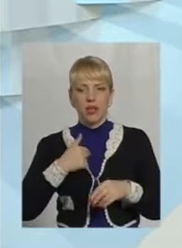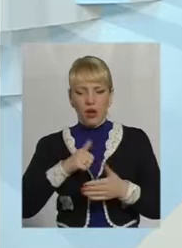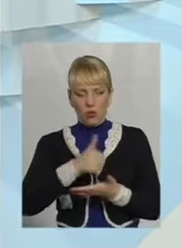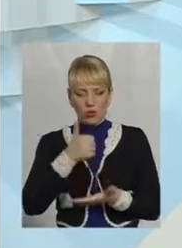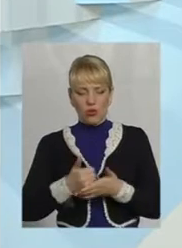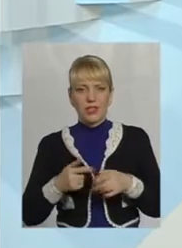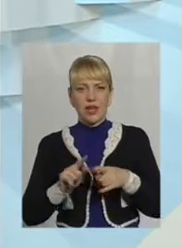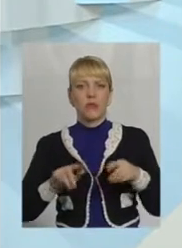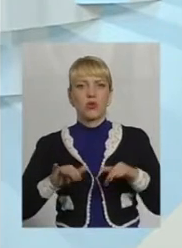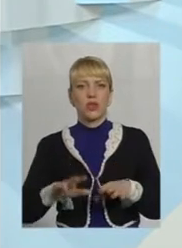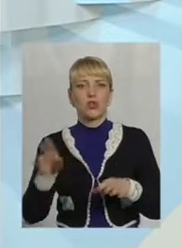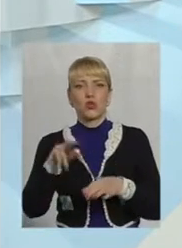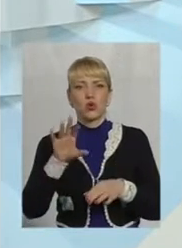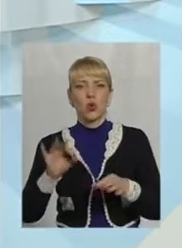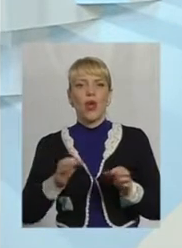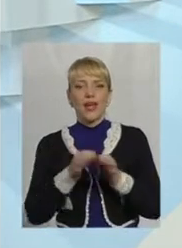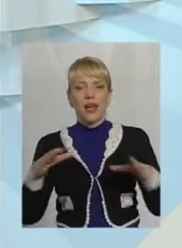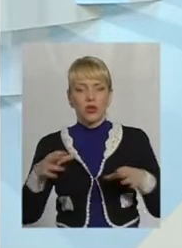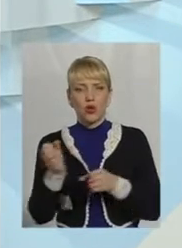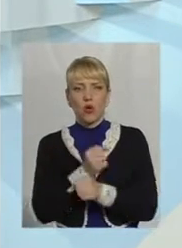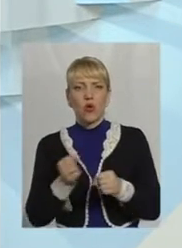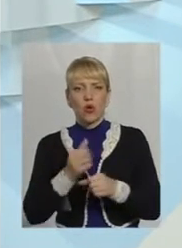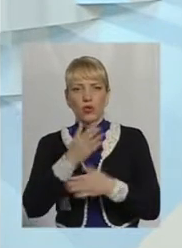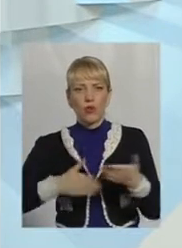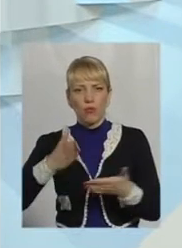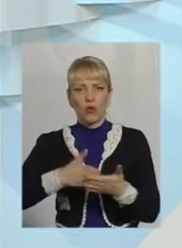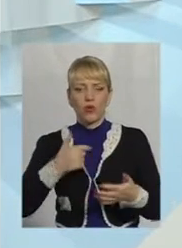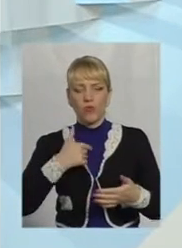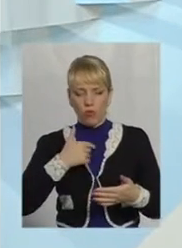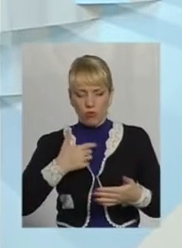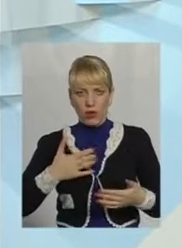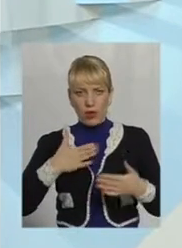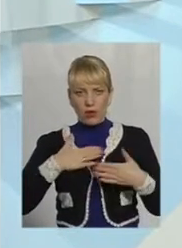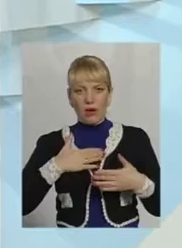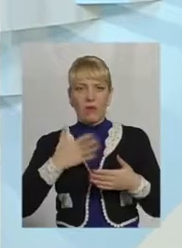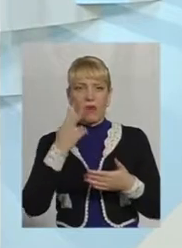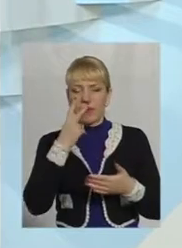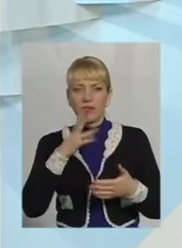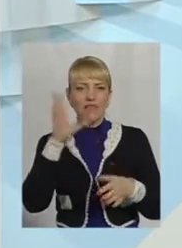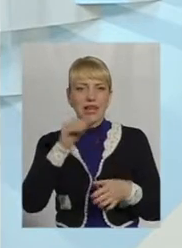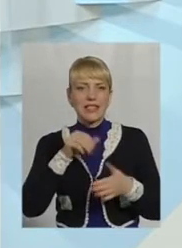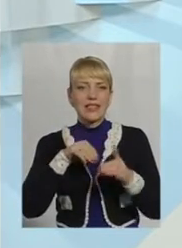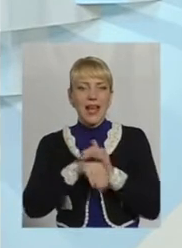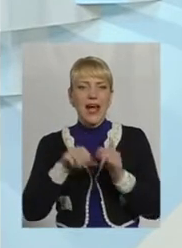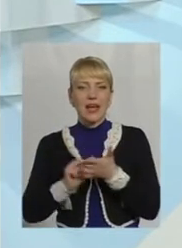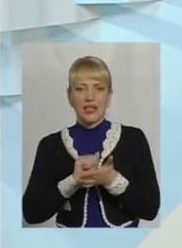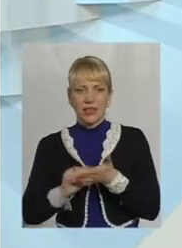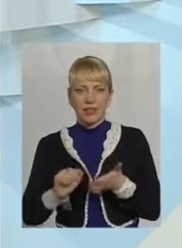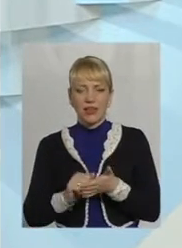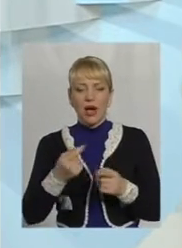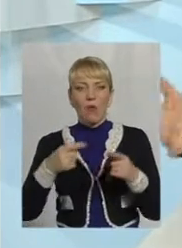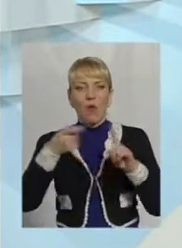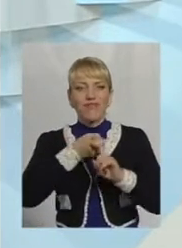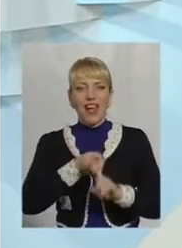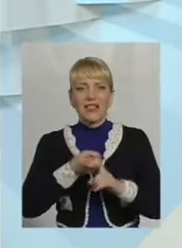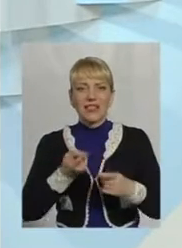Тому в моєму розпорядженні опинився увесь архів, пов'язаний із цією темою і з